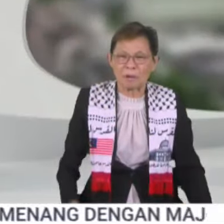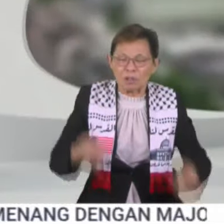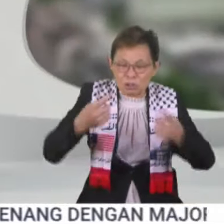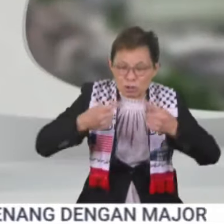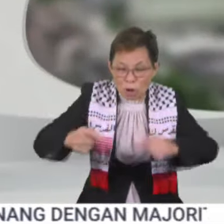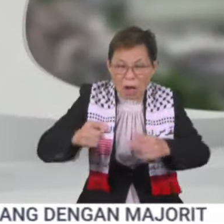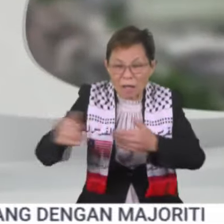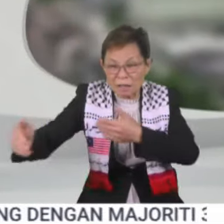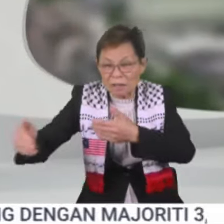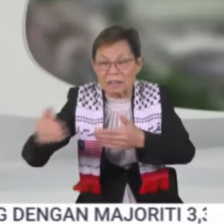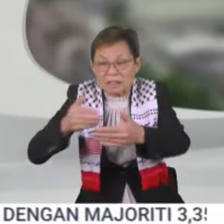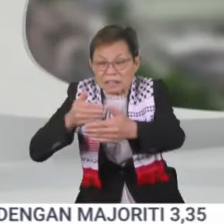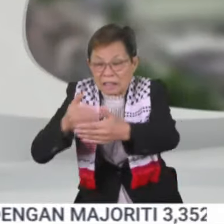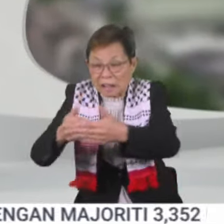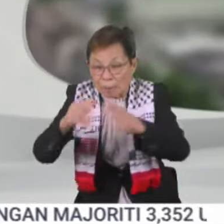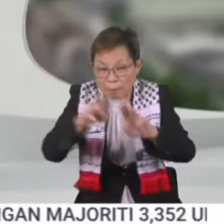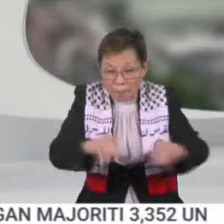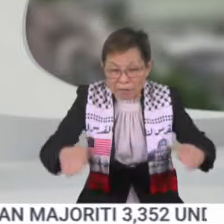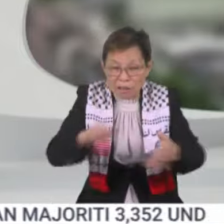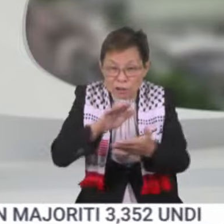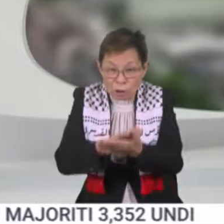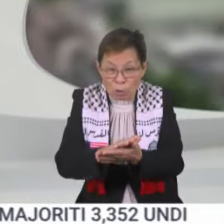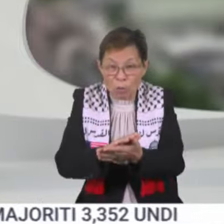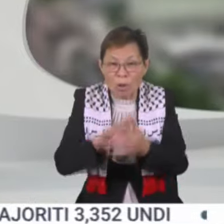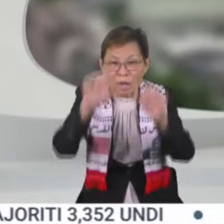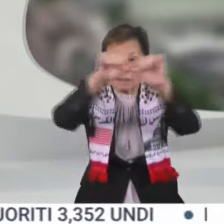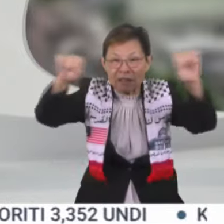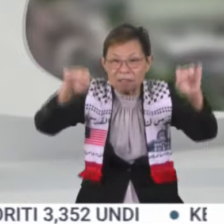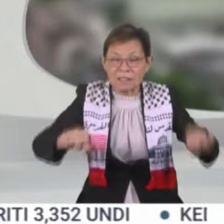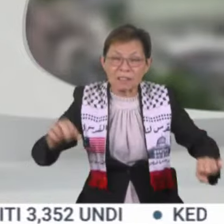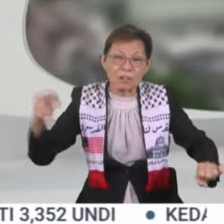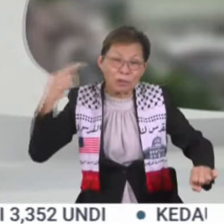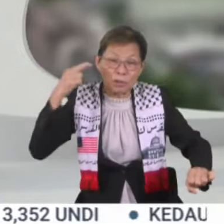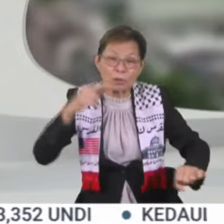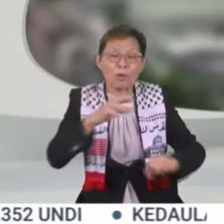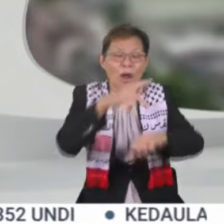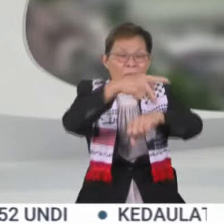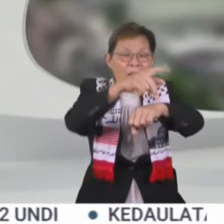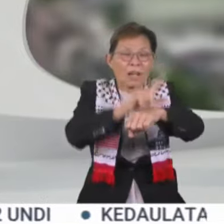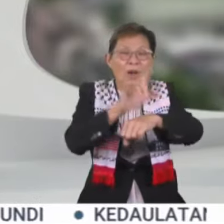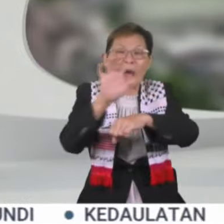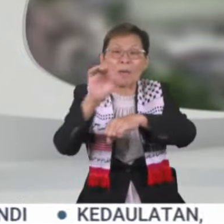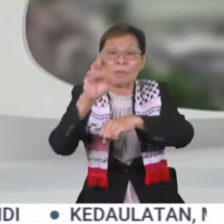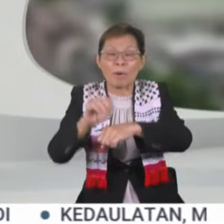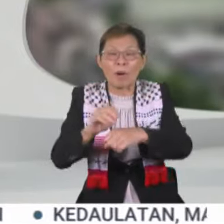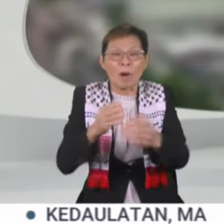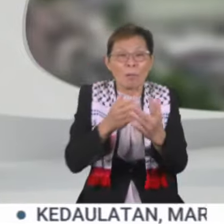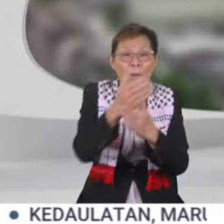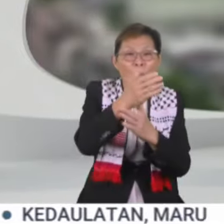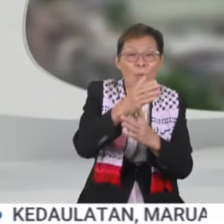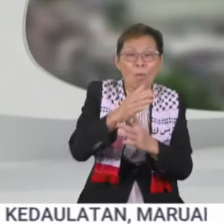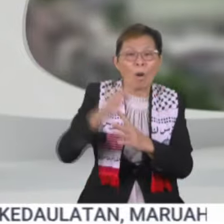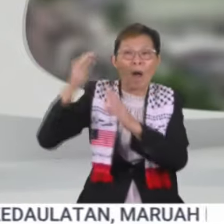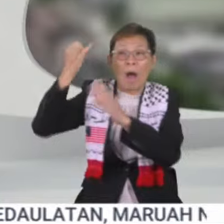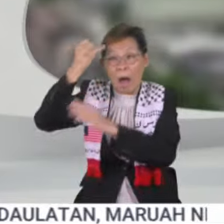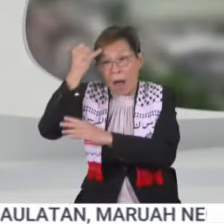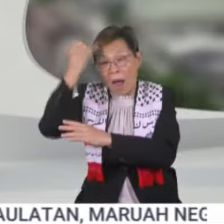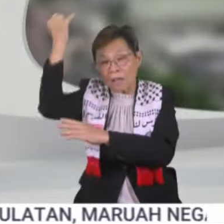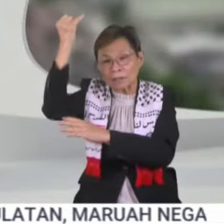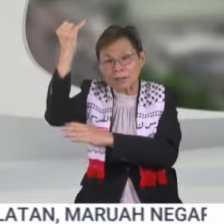Usaha mendekati pelajar sekolah yang dilakukan stesen radio Langkawi FM menerusi program Aspirasi Merdeka Langkawi